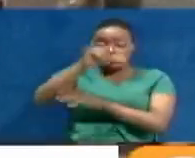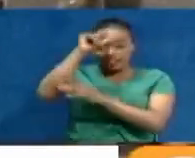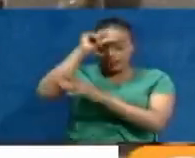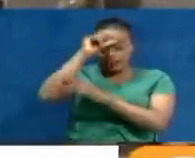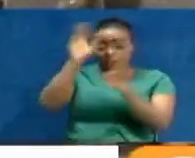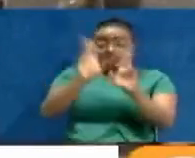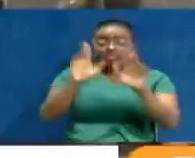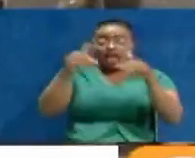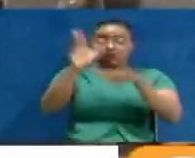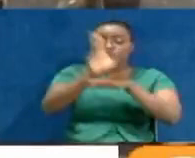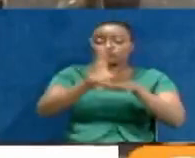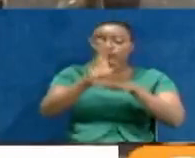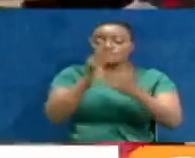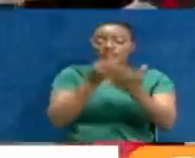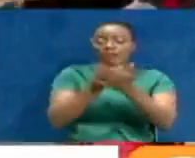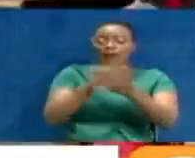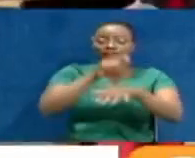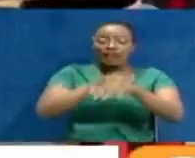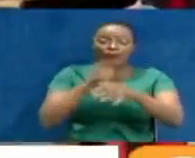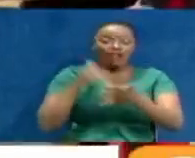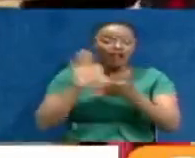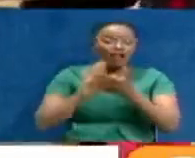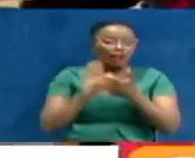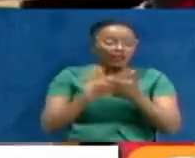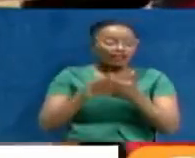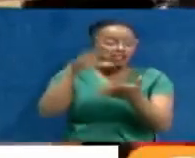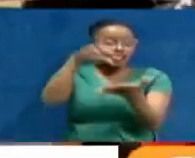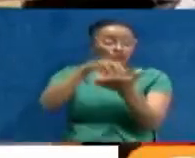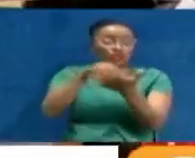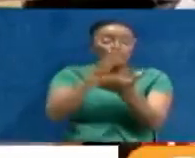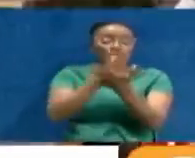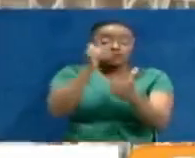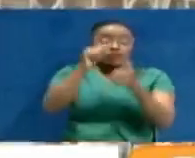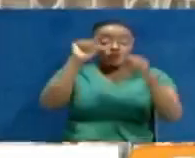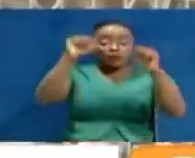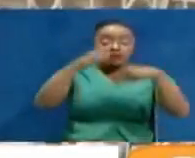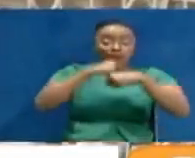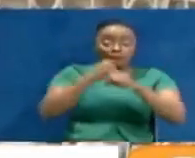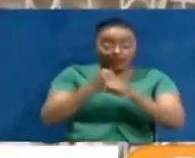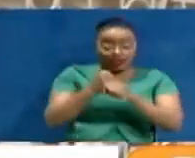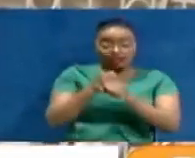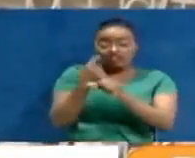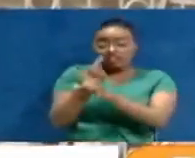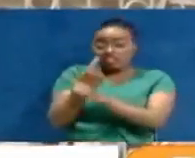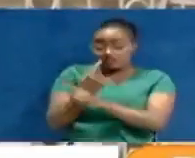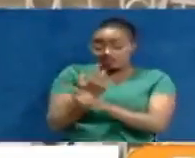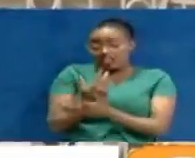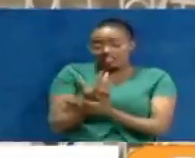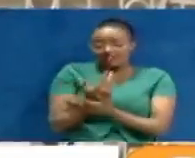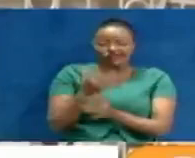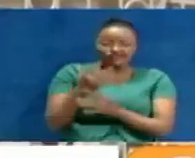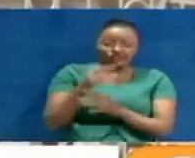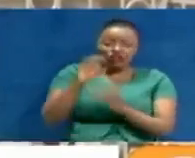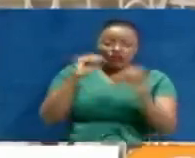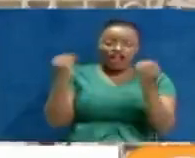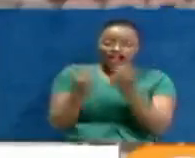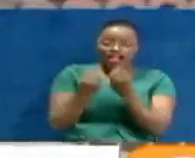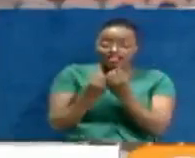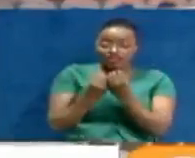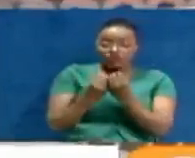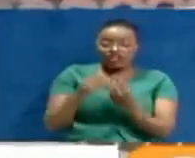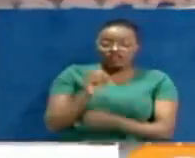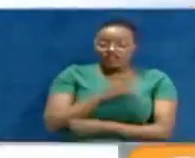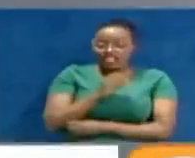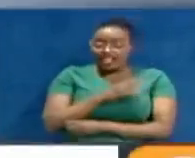kaunti kutumia pesa wakati wa dharura, jambo ambalo huenda likawatia wahisani na mashirika ya kifedha kiwewe siku za